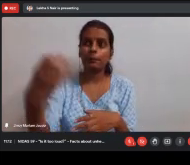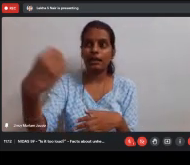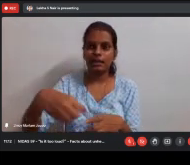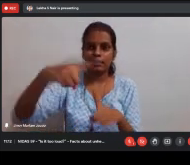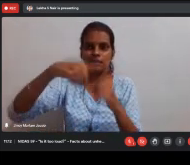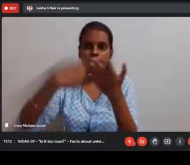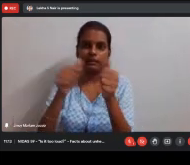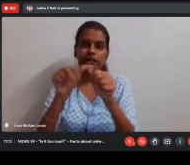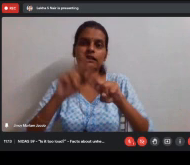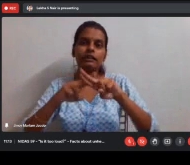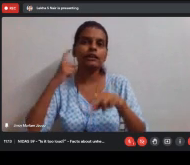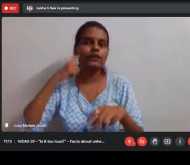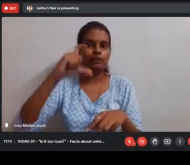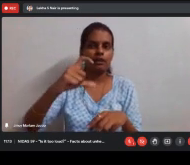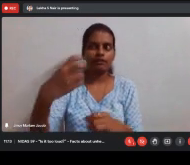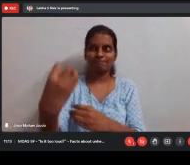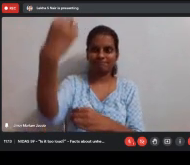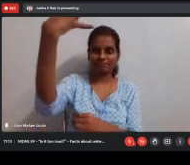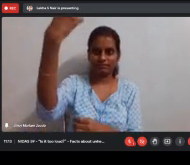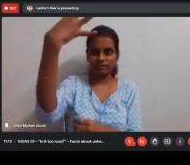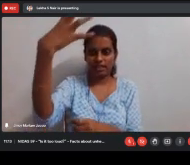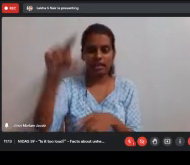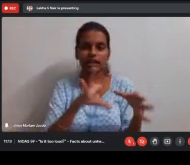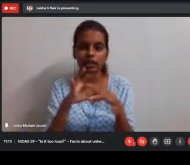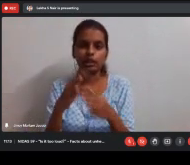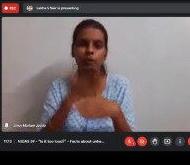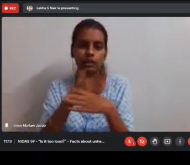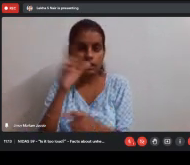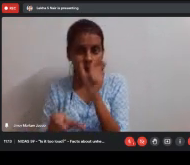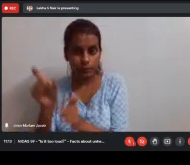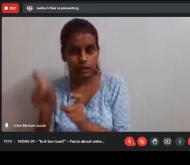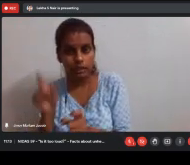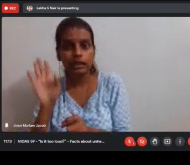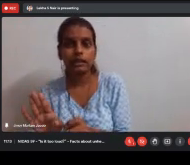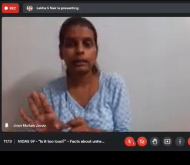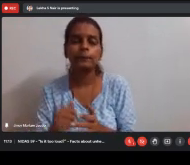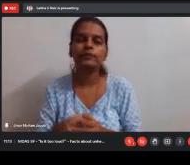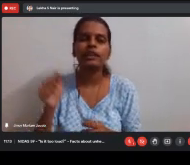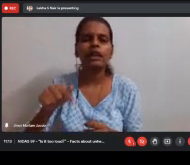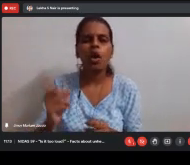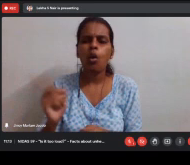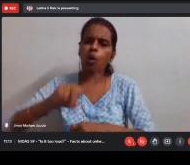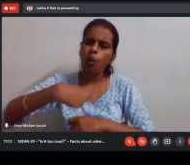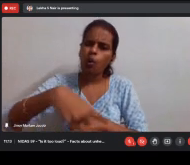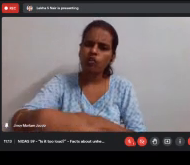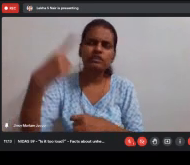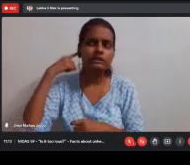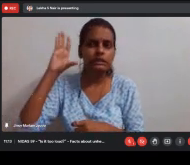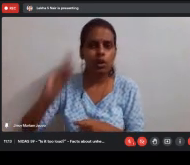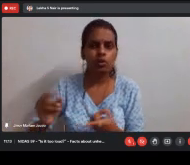ചെയ്യുന്നത്, ബിൽഡിംഗ് വർക്കുകൾ ചെയ്യുന്നവര്, അല്ലെങ്കിൽ മരപ്പണിക്കാർ, ഇതൊക്കെ അല്ല എന്നുണ്ടെങ്കിൽ